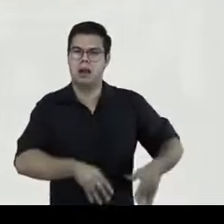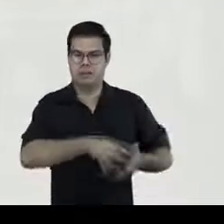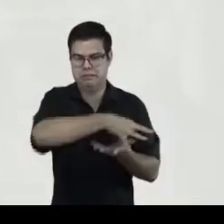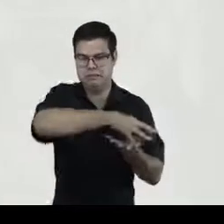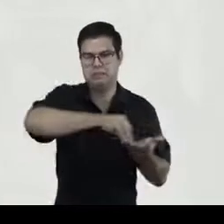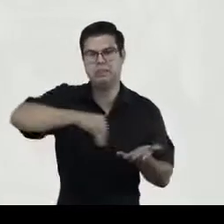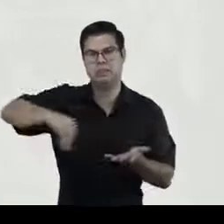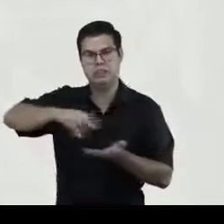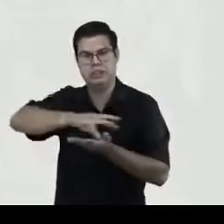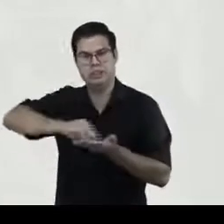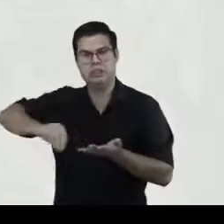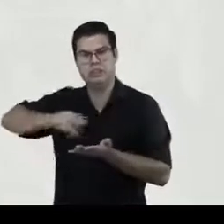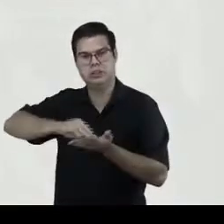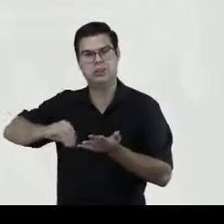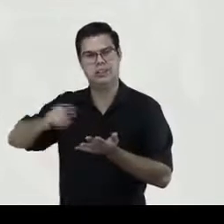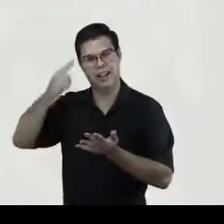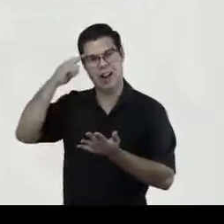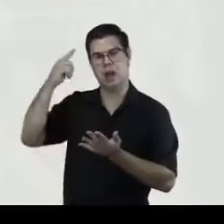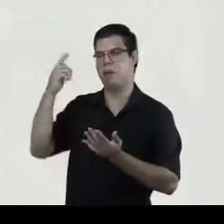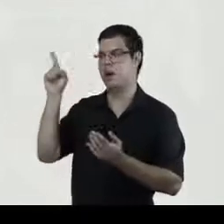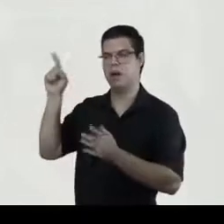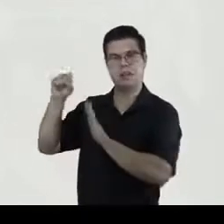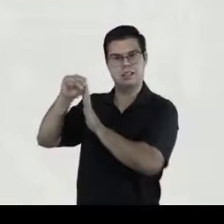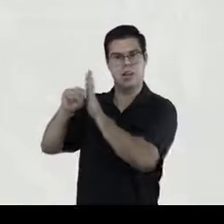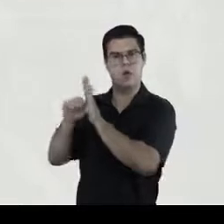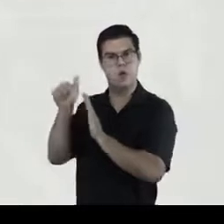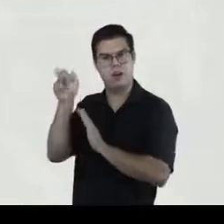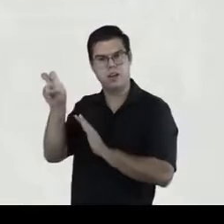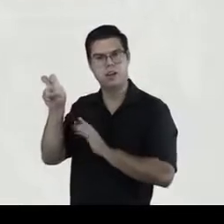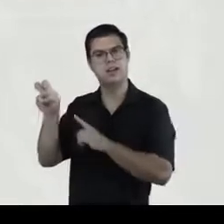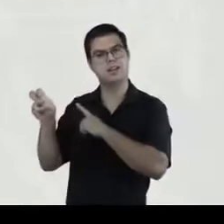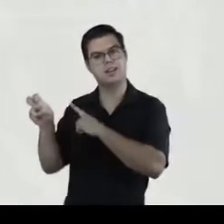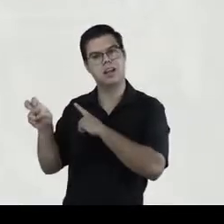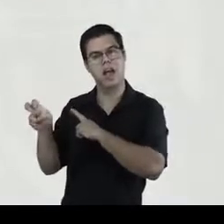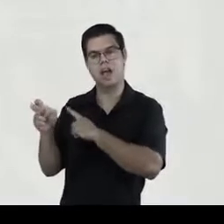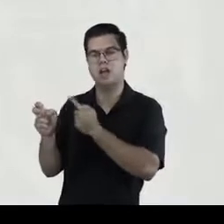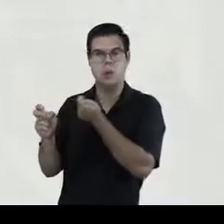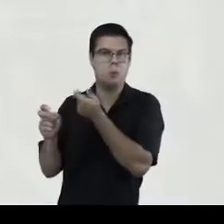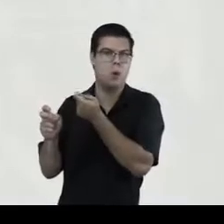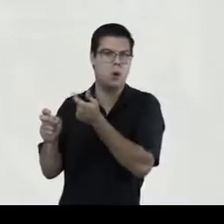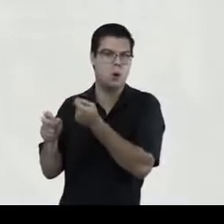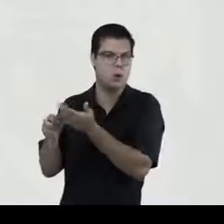relativ wenige Ausgaben von relativ wenigen Druckern haben.